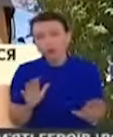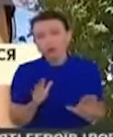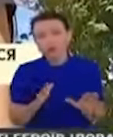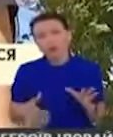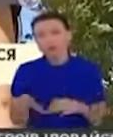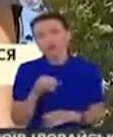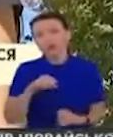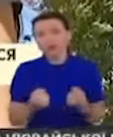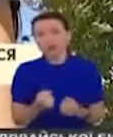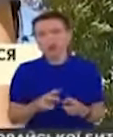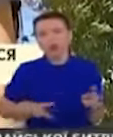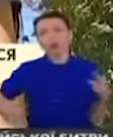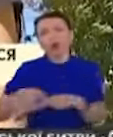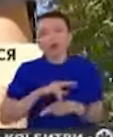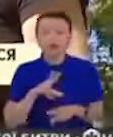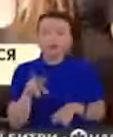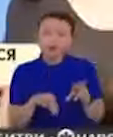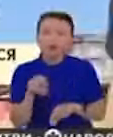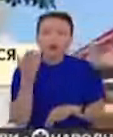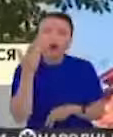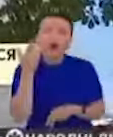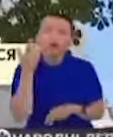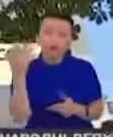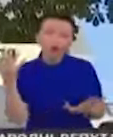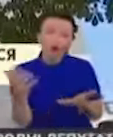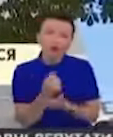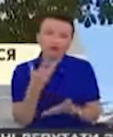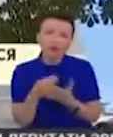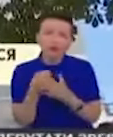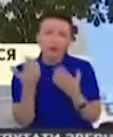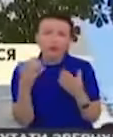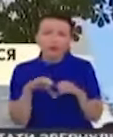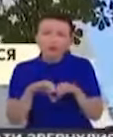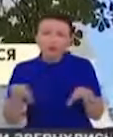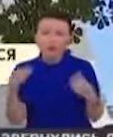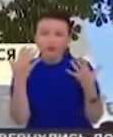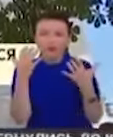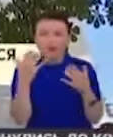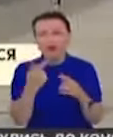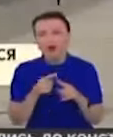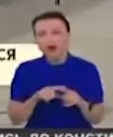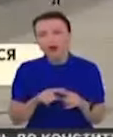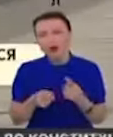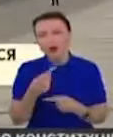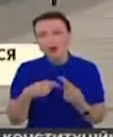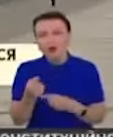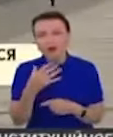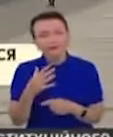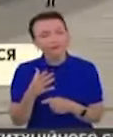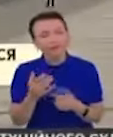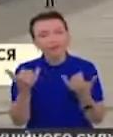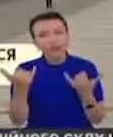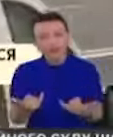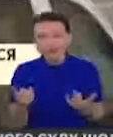ж водії однакові. Сподівається, що колись отримає свій програвач назад. Повернення аудіотехніки та покарання водія